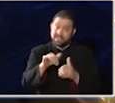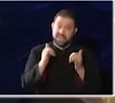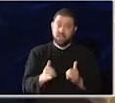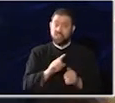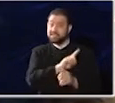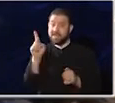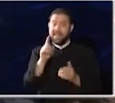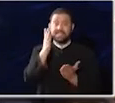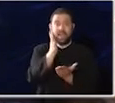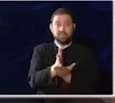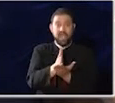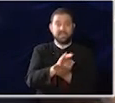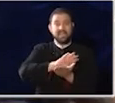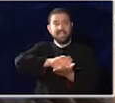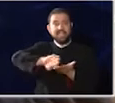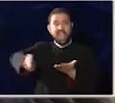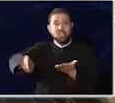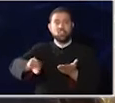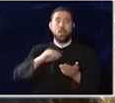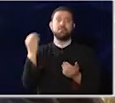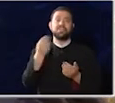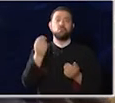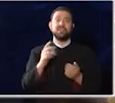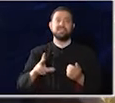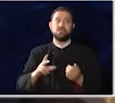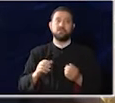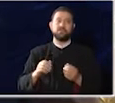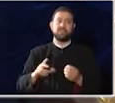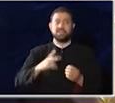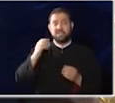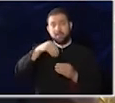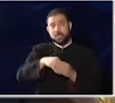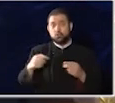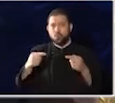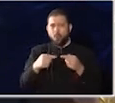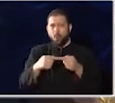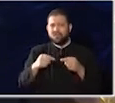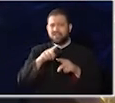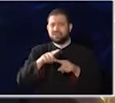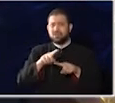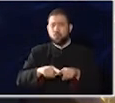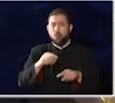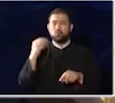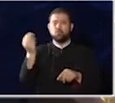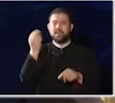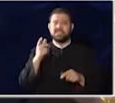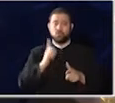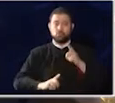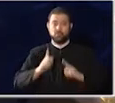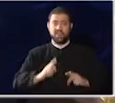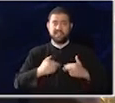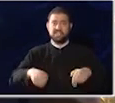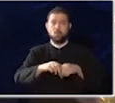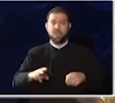nedreptate, deja ne detașăm de Dumnezeu, intrăm într-un conflict cu Dumnezeu și suferința noastră